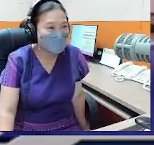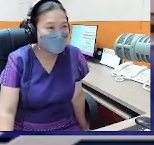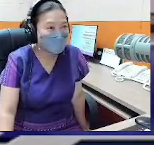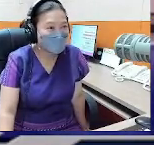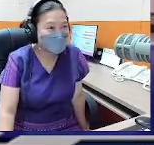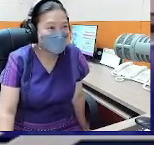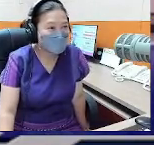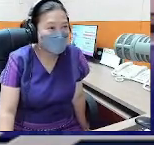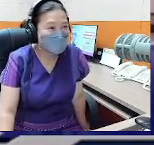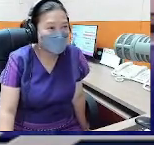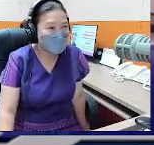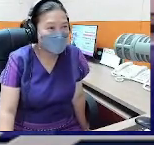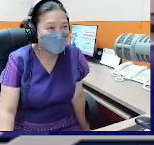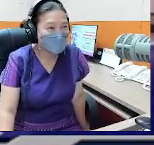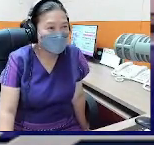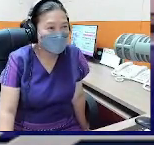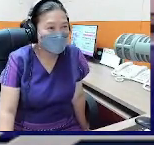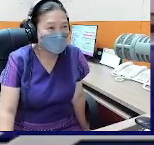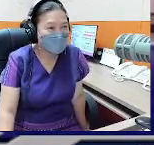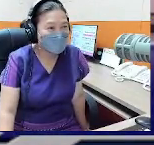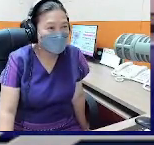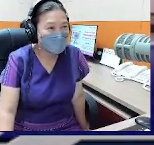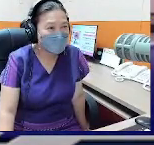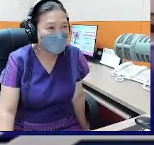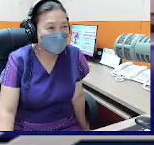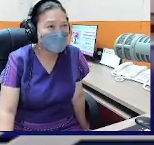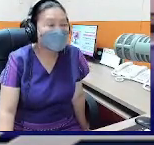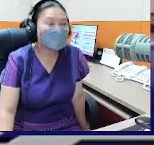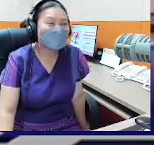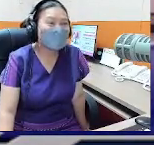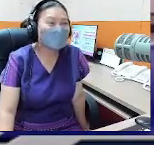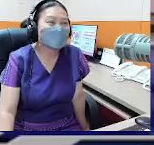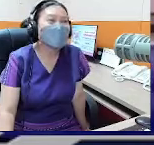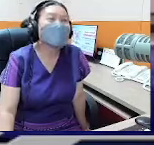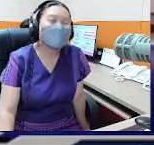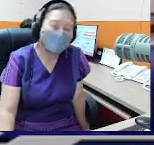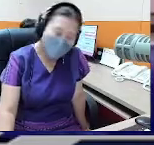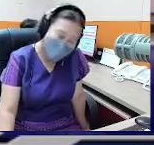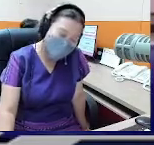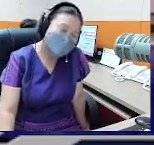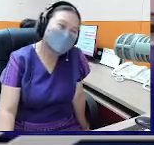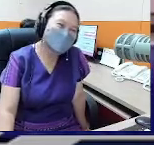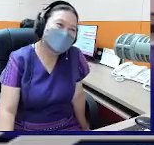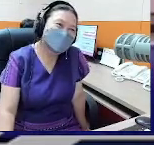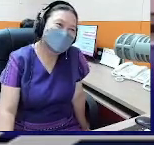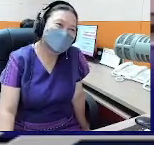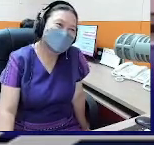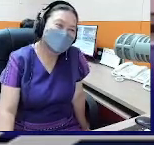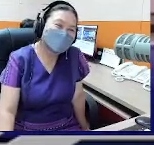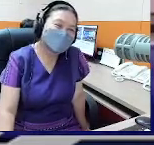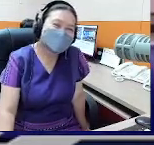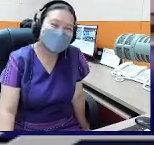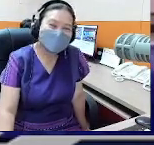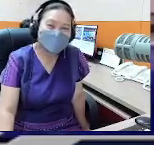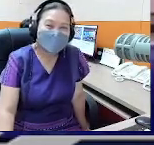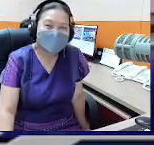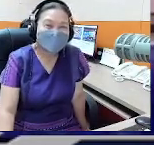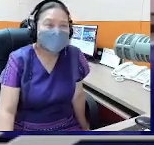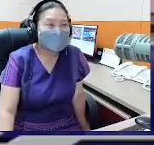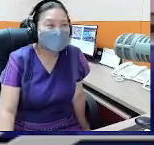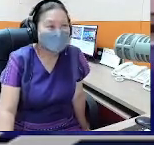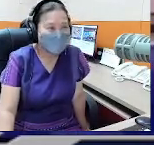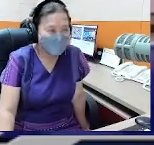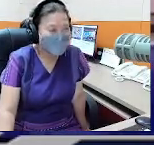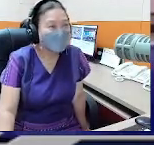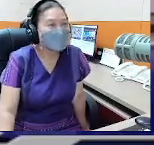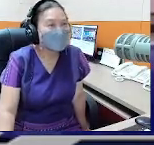ก็คือตอนนี้หลายๆคนอยากจะเป็นผู้ ประกอบการ แต่ผู้ประกอบการที่ดีเนี่ยนะคะไม่ต้องไปลอง